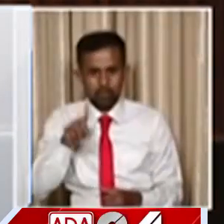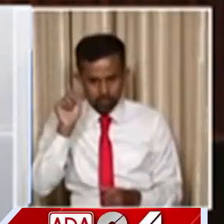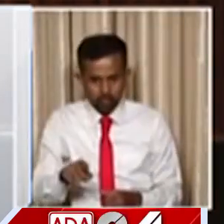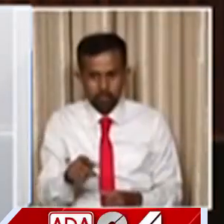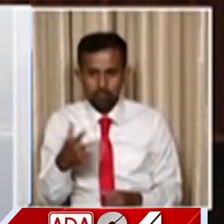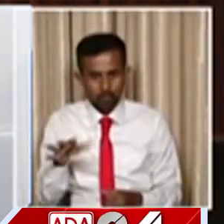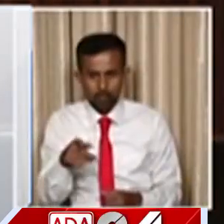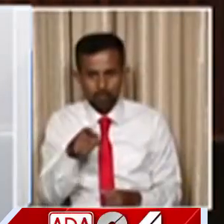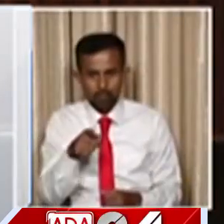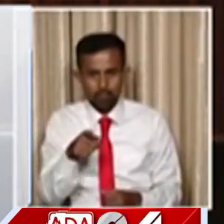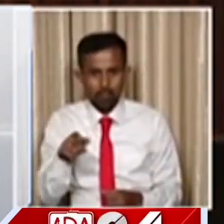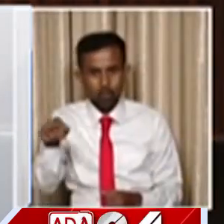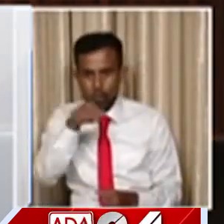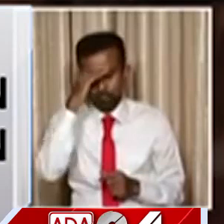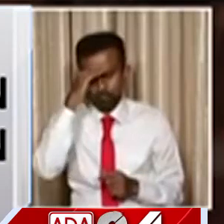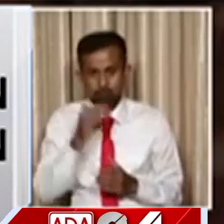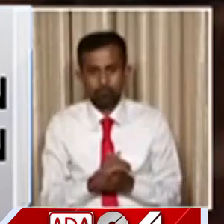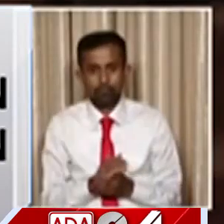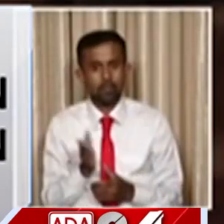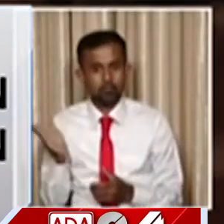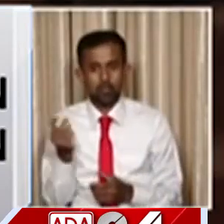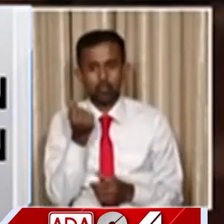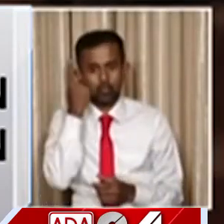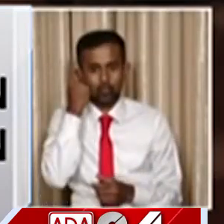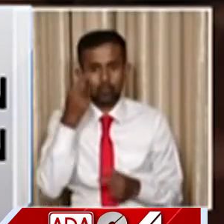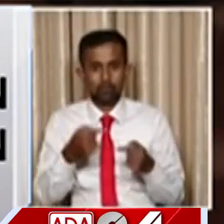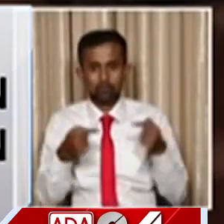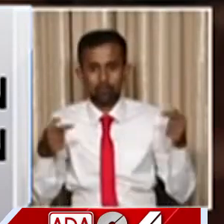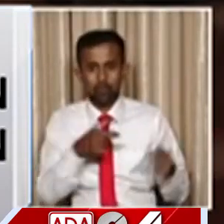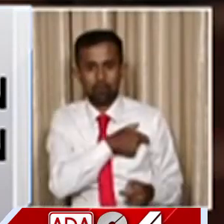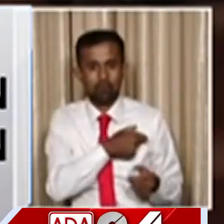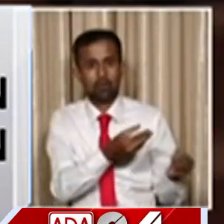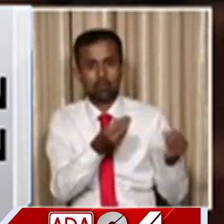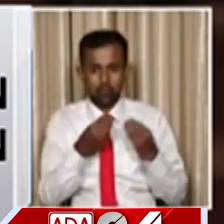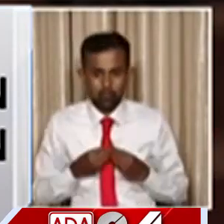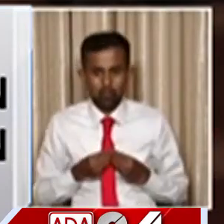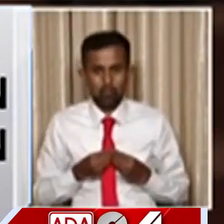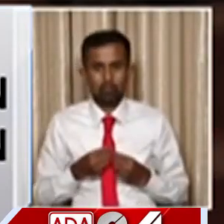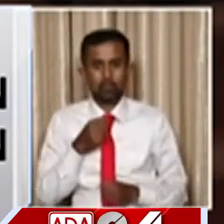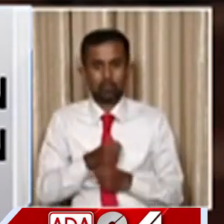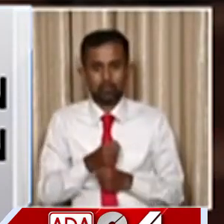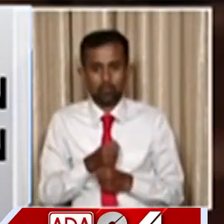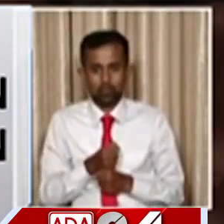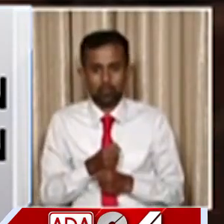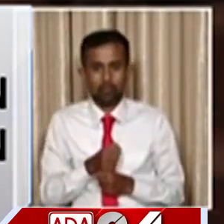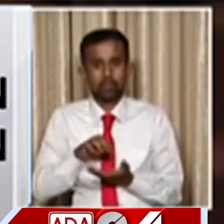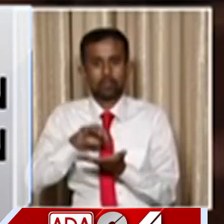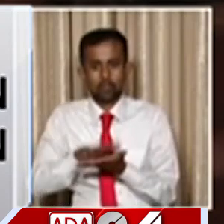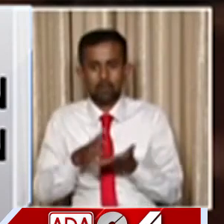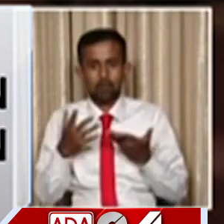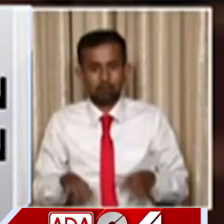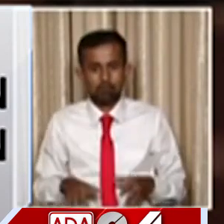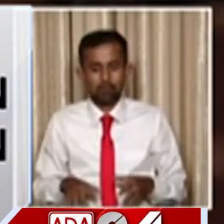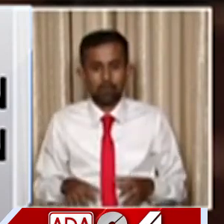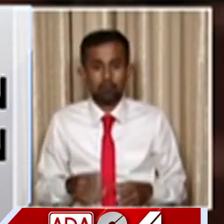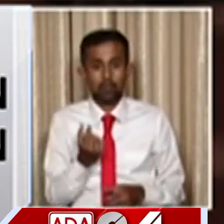කරුවා. සියලු දෙනාම සම්මත කරුවා. මේ යෝජනාව විපක්ෂයෙන් ඉදිරිපත් කරා. ආණ්ඩුවෙන් ඒක ස්ථීර කරා.